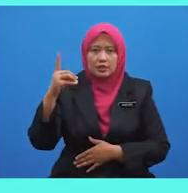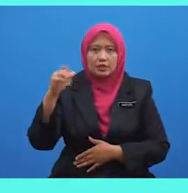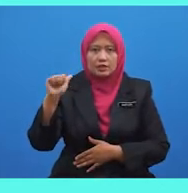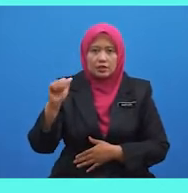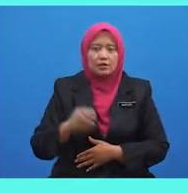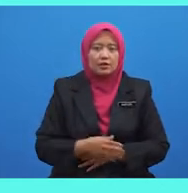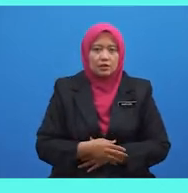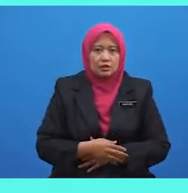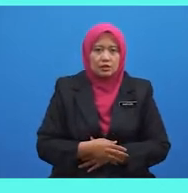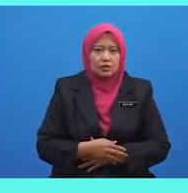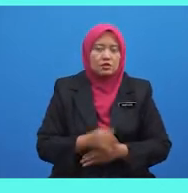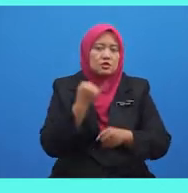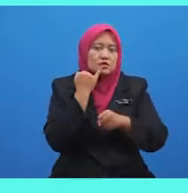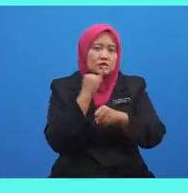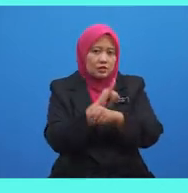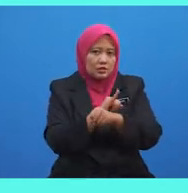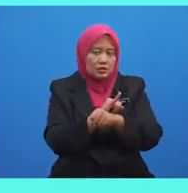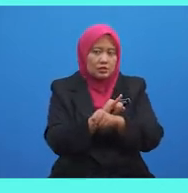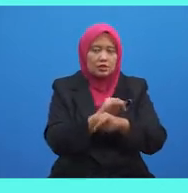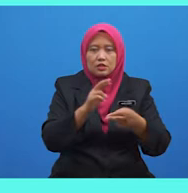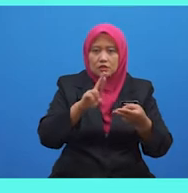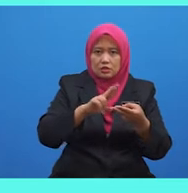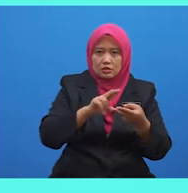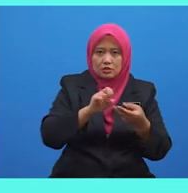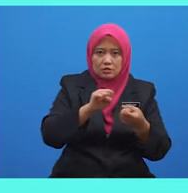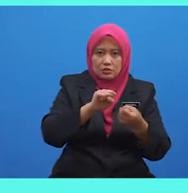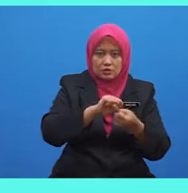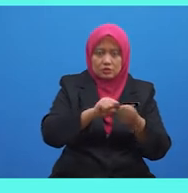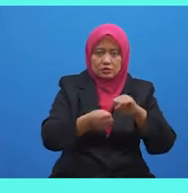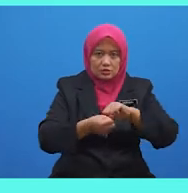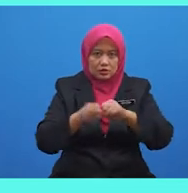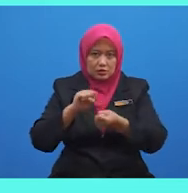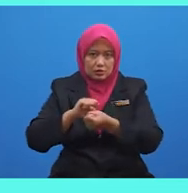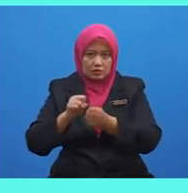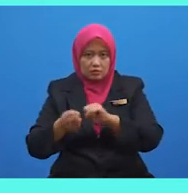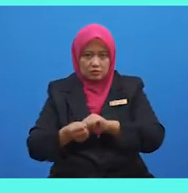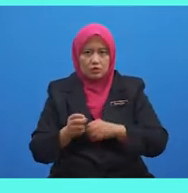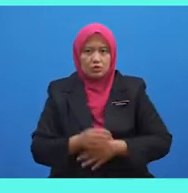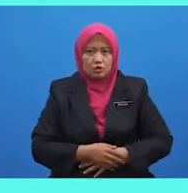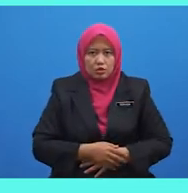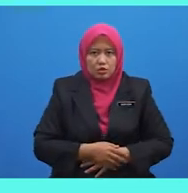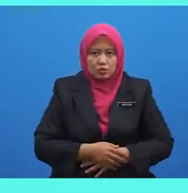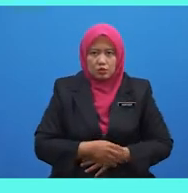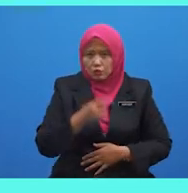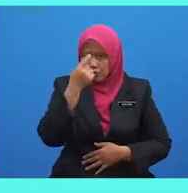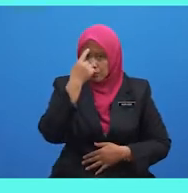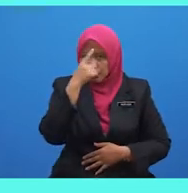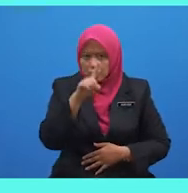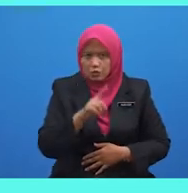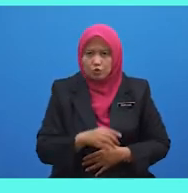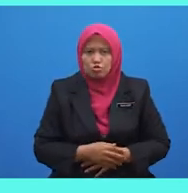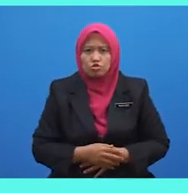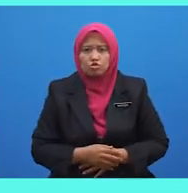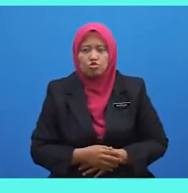perjanjian persahabatan dengan pihak Belanda. Dasar dan tujuan mereka berbaik-baik dengan